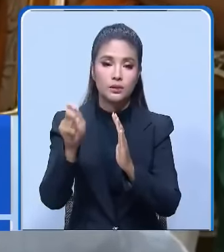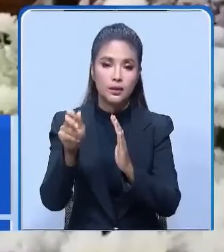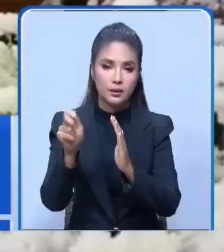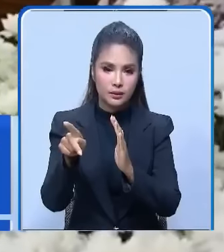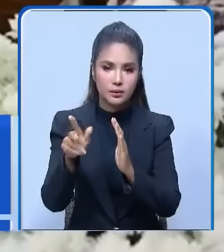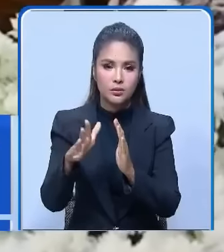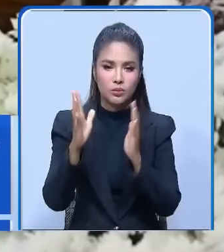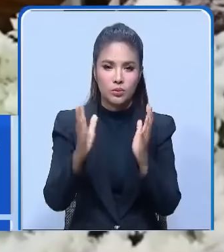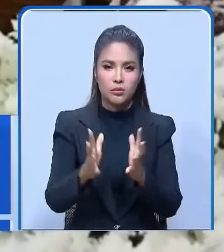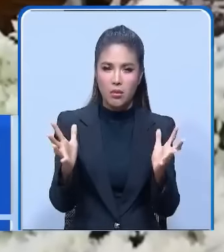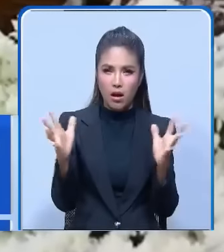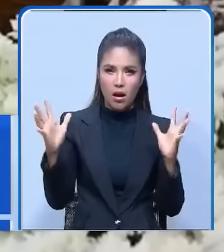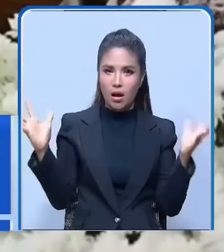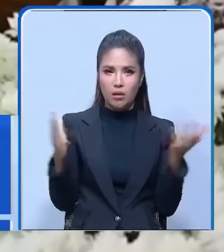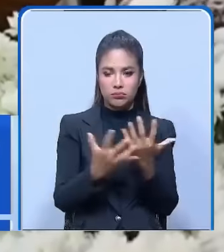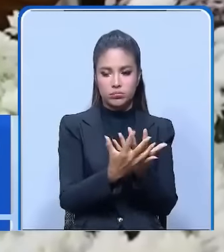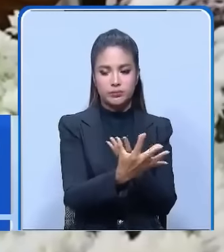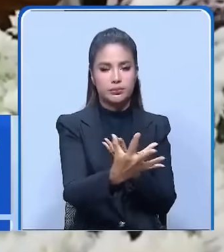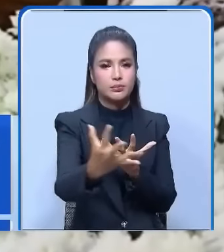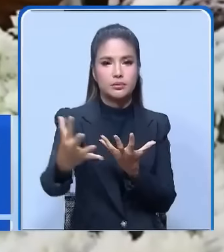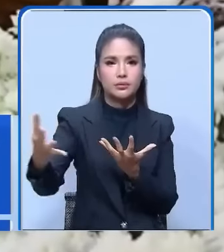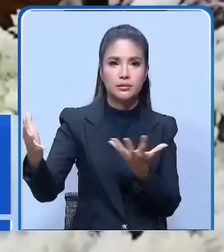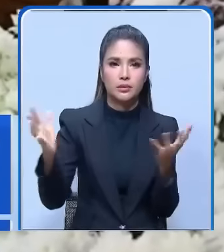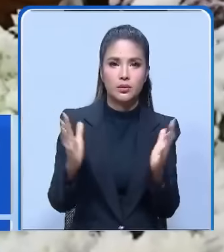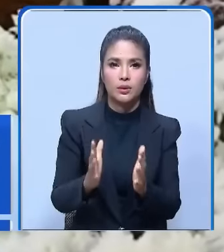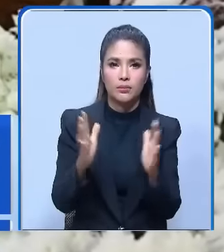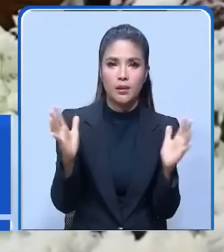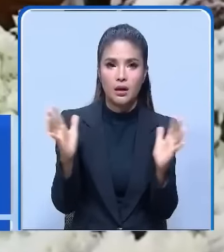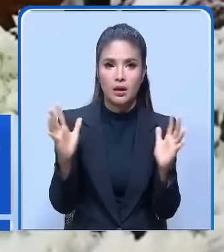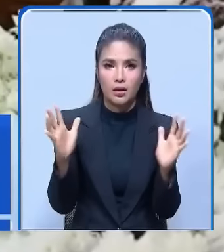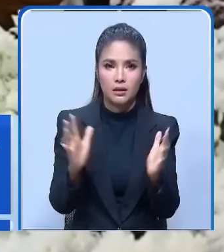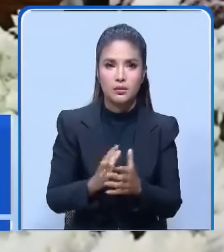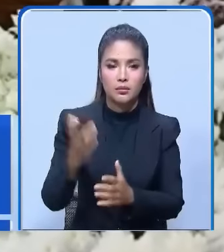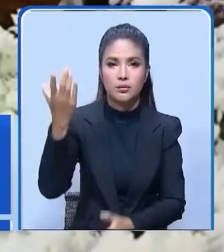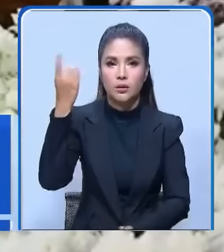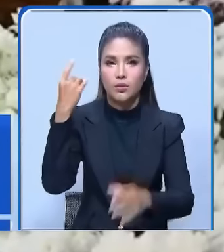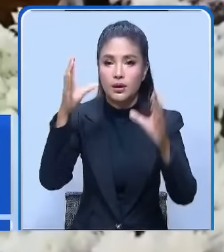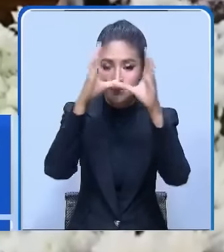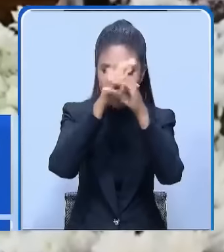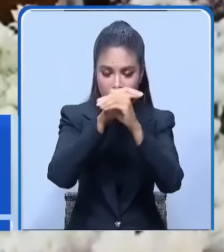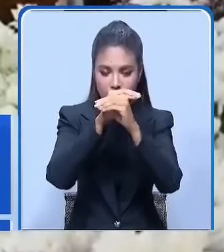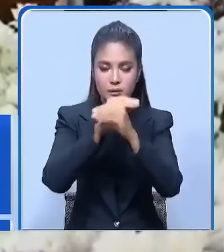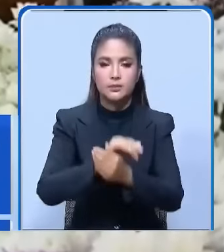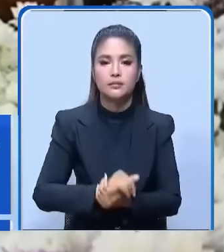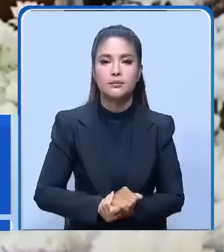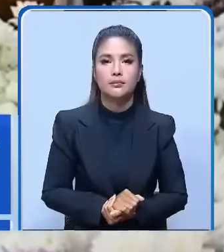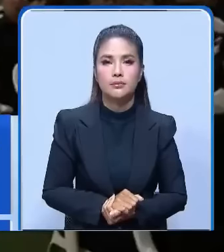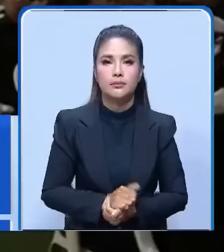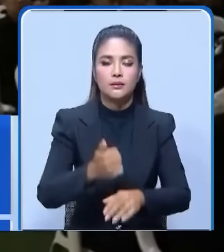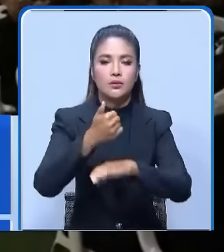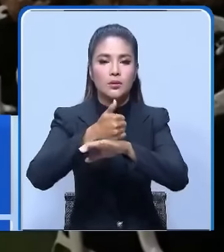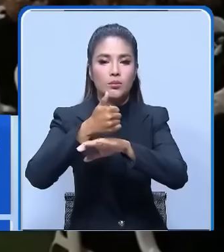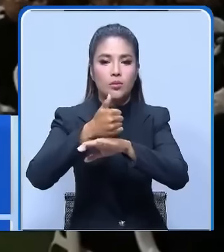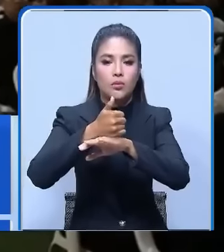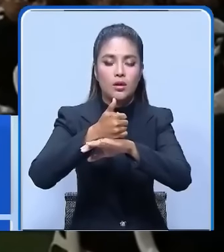ากจนล้นออกไปนอกศาลาเอกประสงค์ของโรงเรียนเลยเมื่อคืนนี้ค่ะมีนายธีรพัฒน์คัชมาศนะคะผู้ว่าราชการจังหวัดอุ